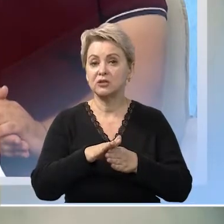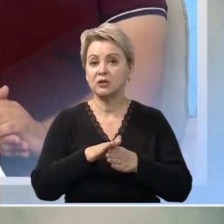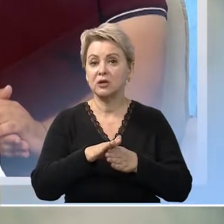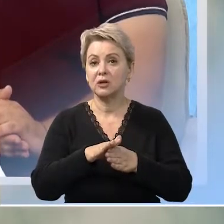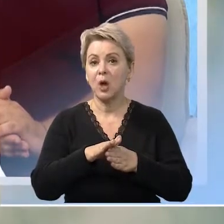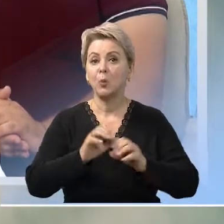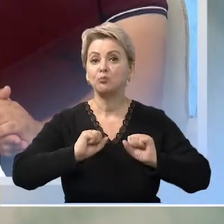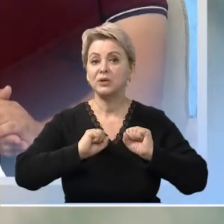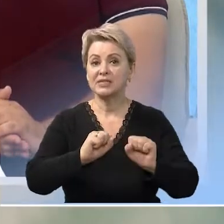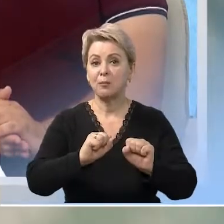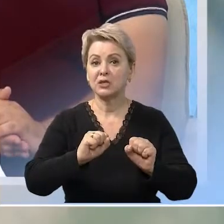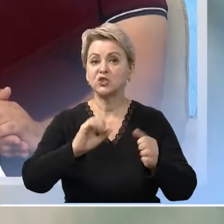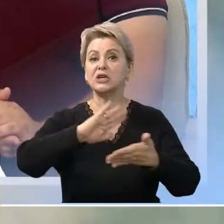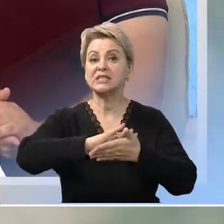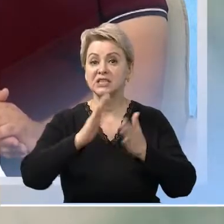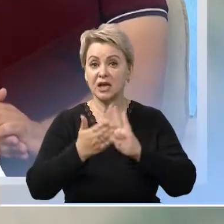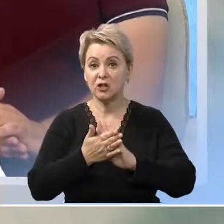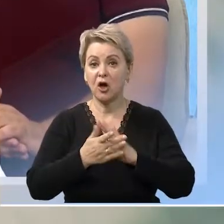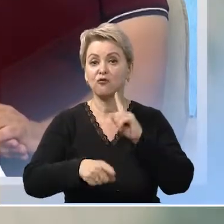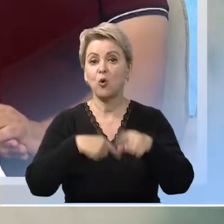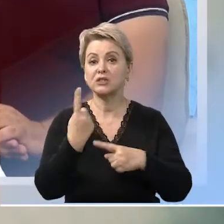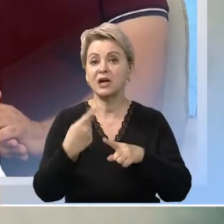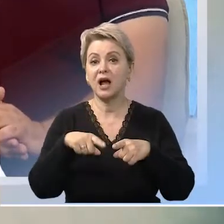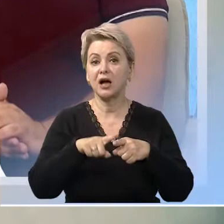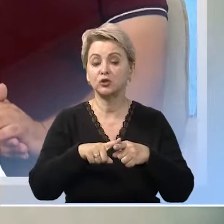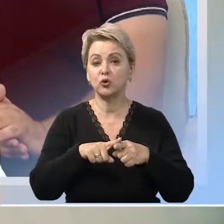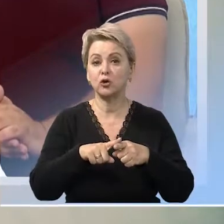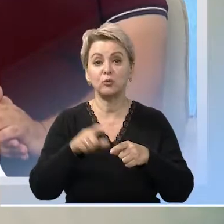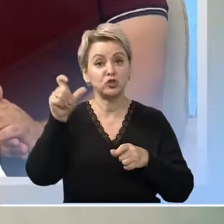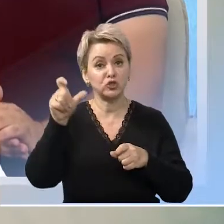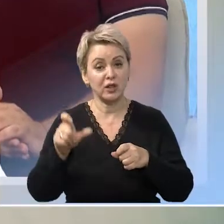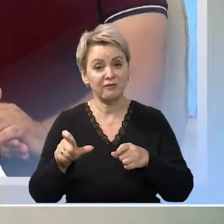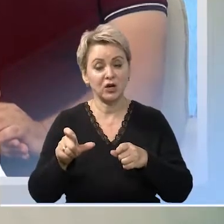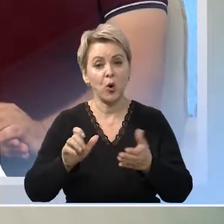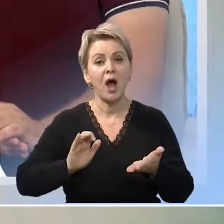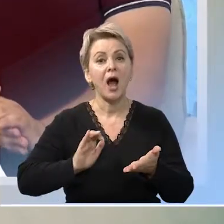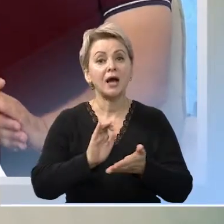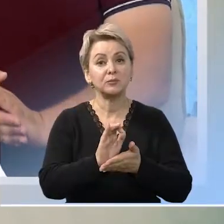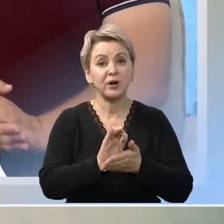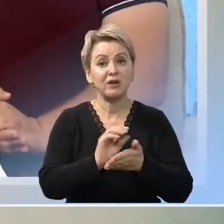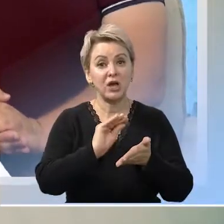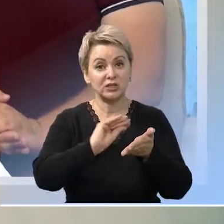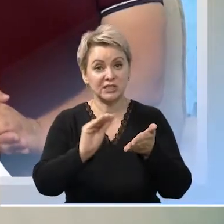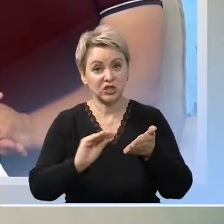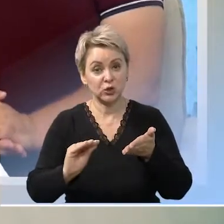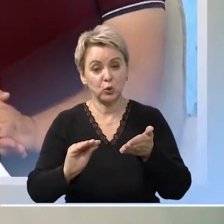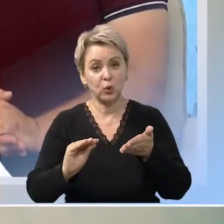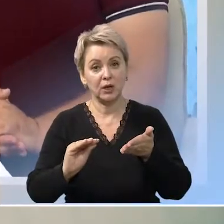осуществляют якобы безопасную сделку, в ходе которой потерпевшему или гражданину присылают